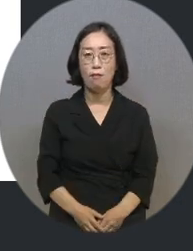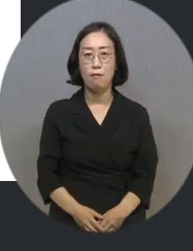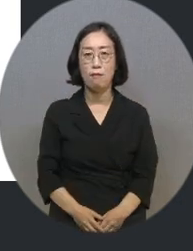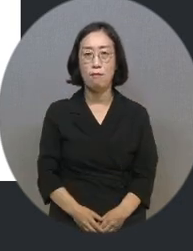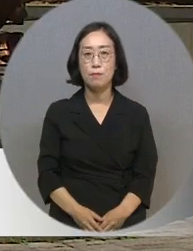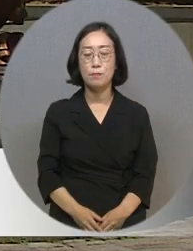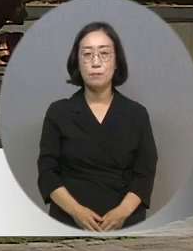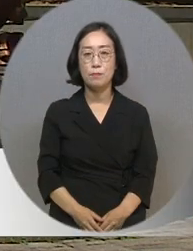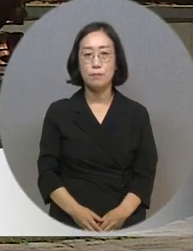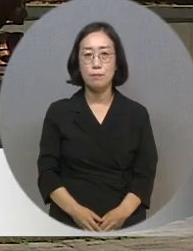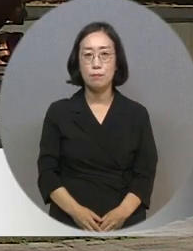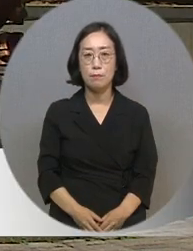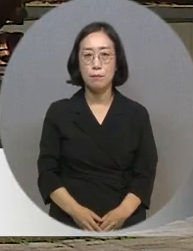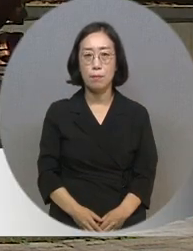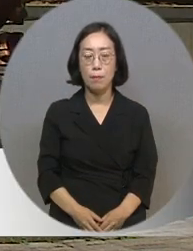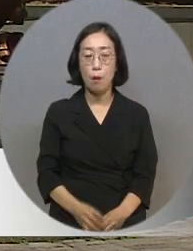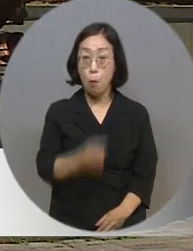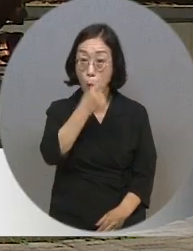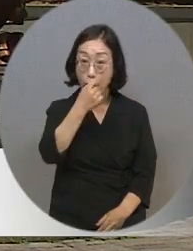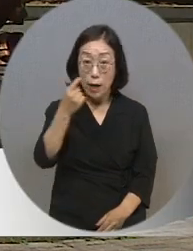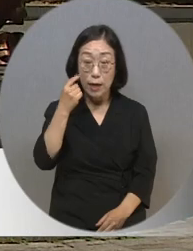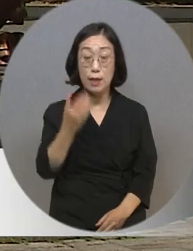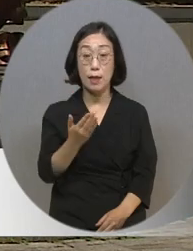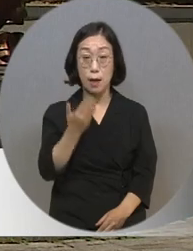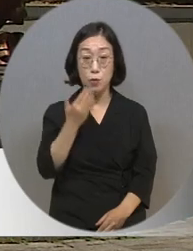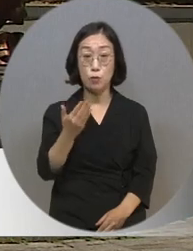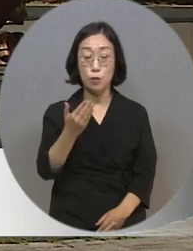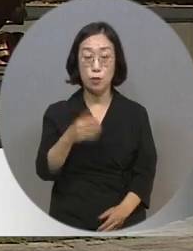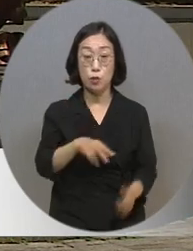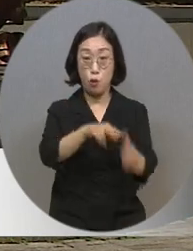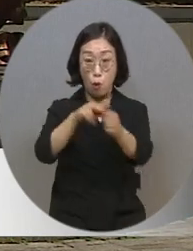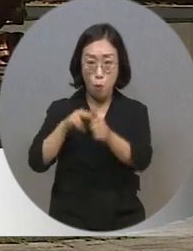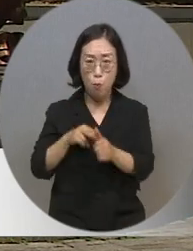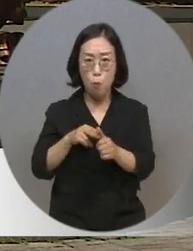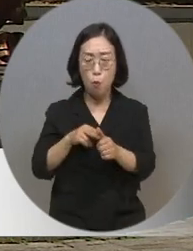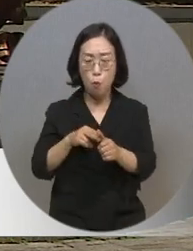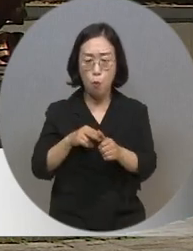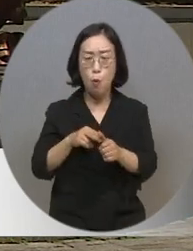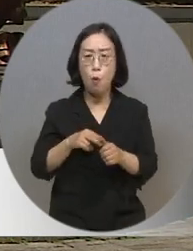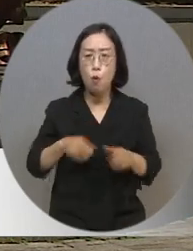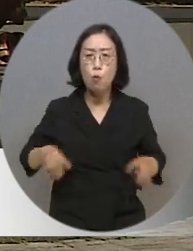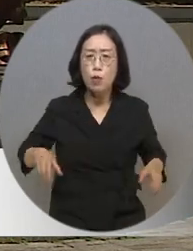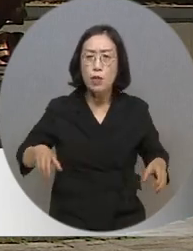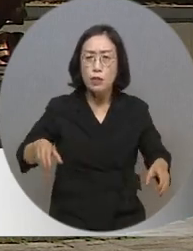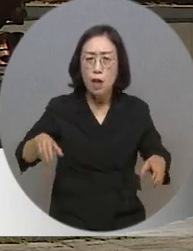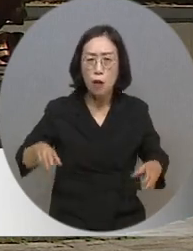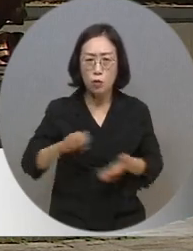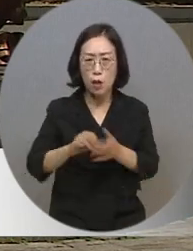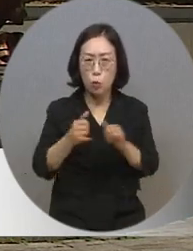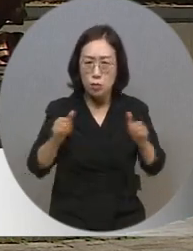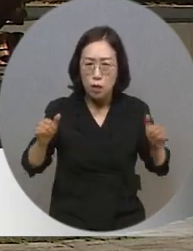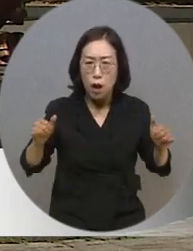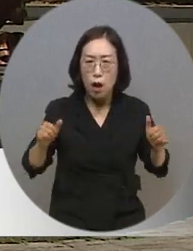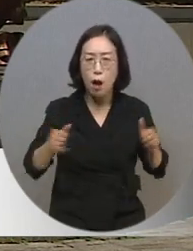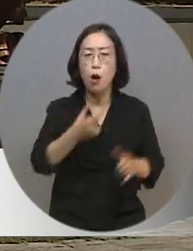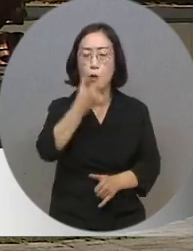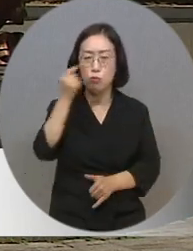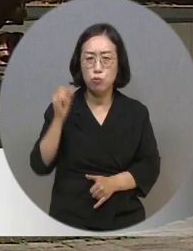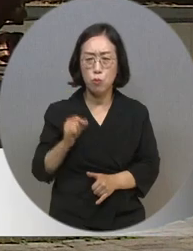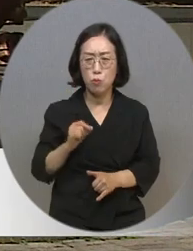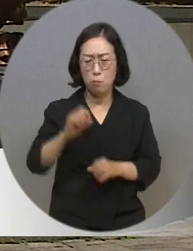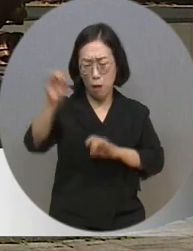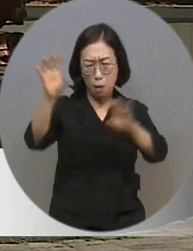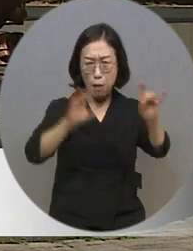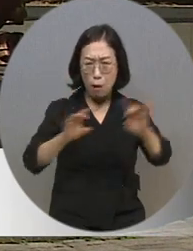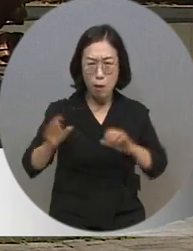증가했습니다 확인을 할 수 있는 정보들이 회차 사용자들 너무 부족하고 또 너무 산지대 있는 겁니다 그래서 어 이런